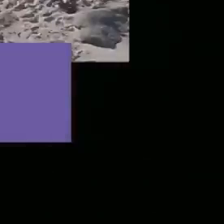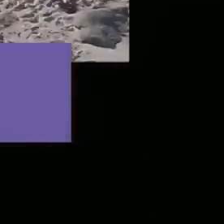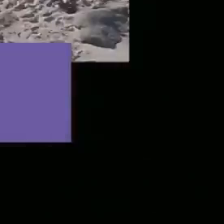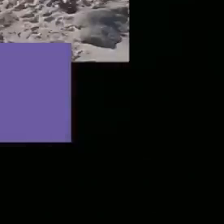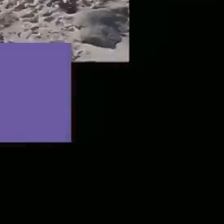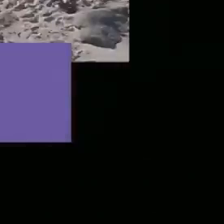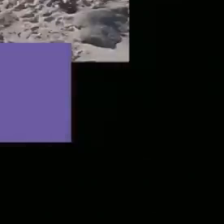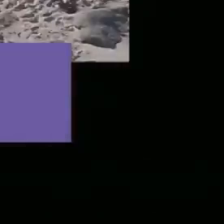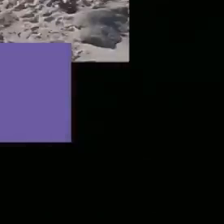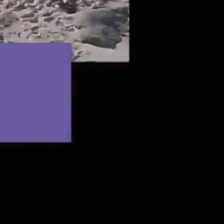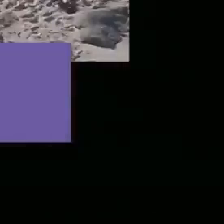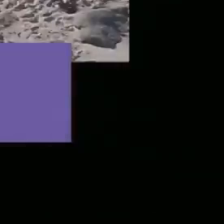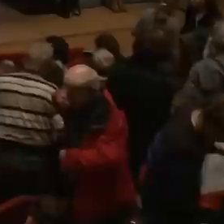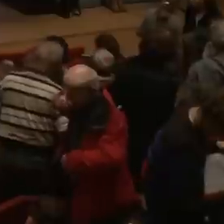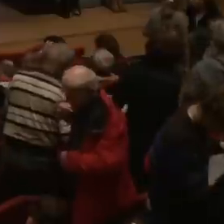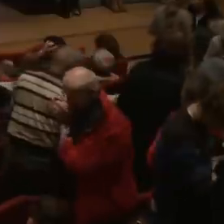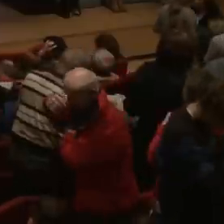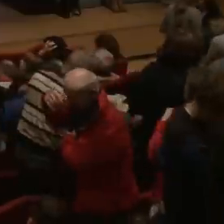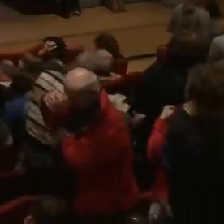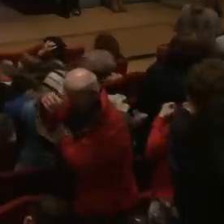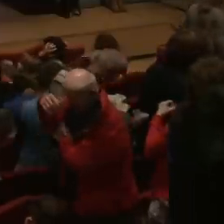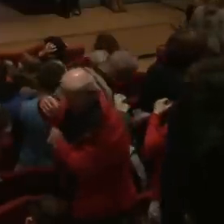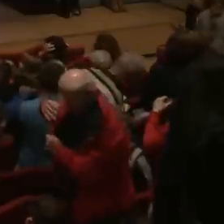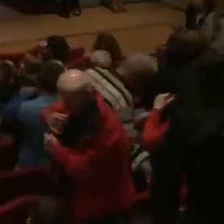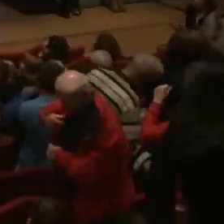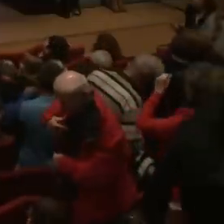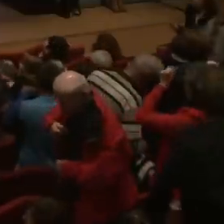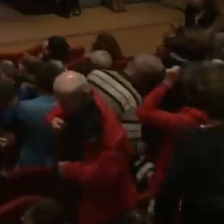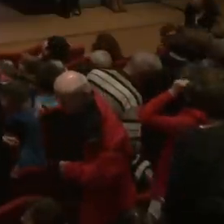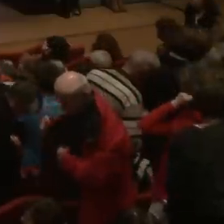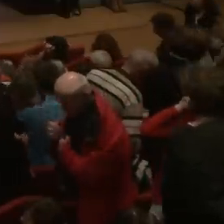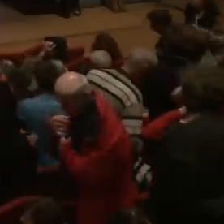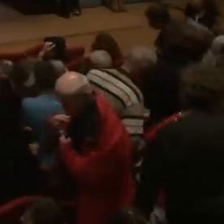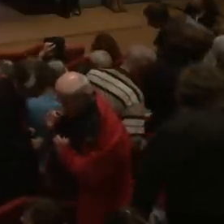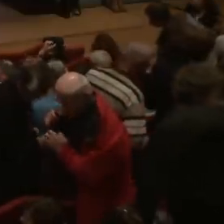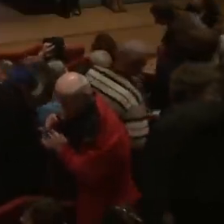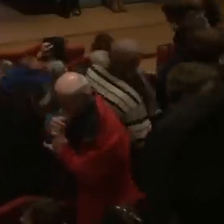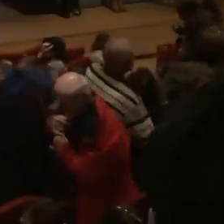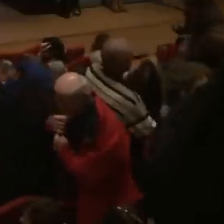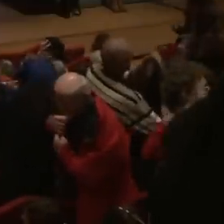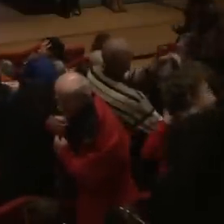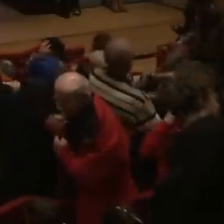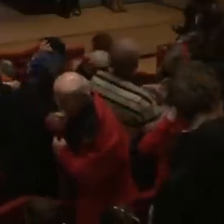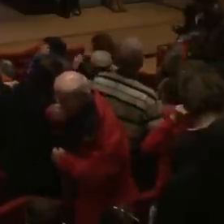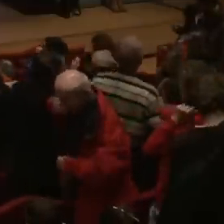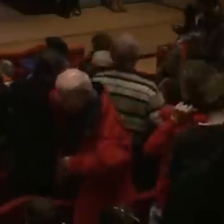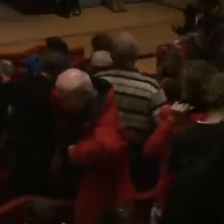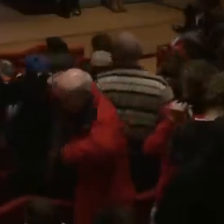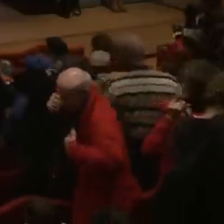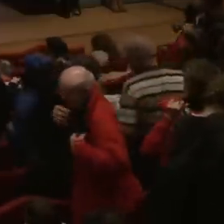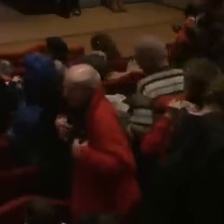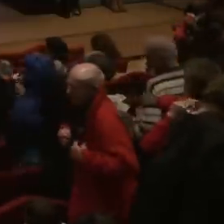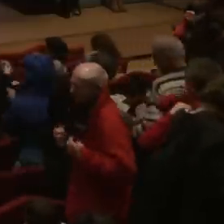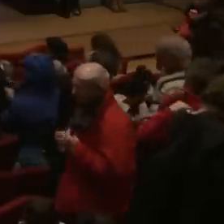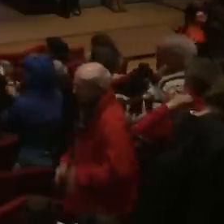lycée Clémenceau à Nantes. Et c'est un monsieur qui a écrit aussi, qui a fait aussi un film, Ce que j'ai pu détester les